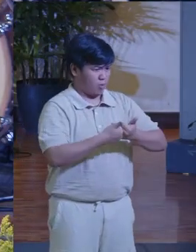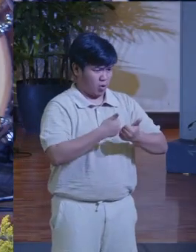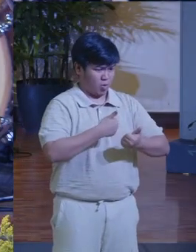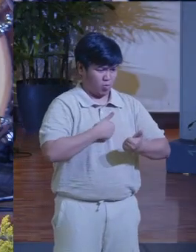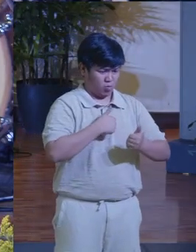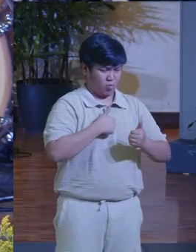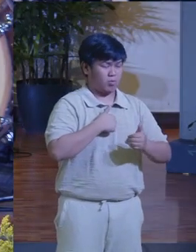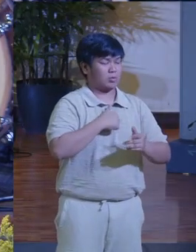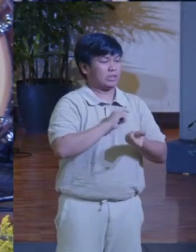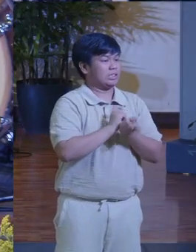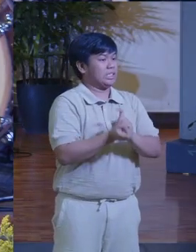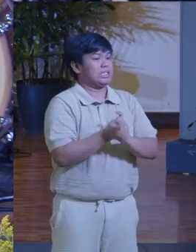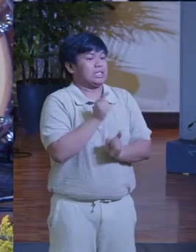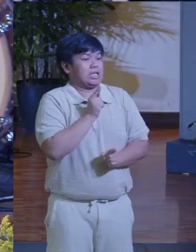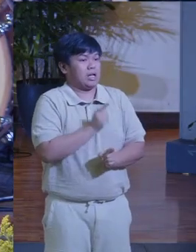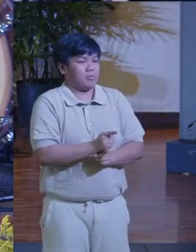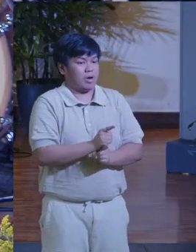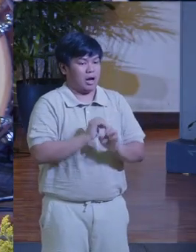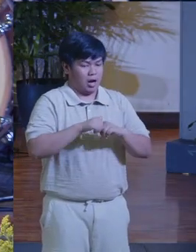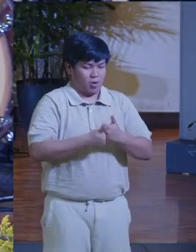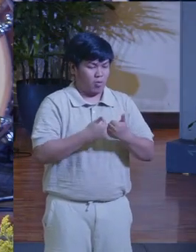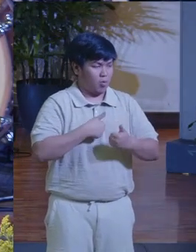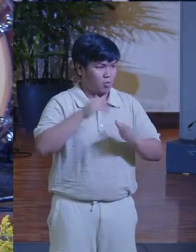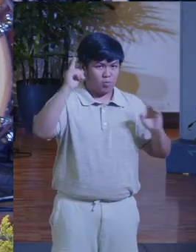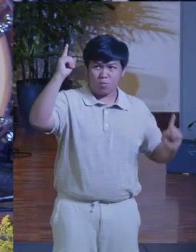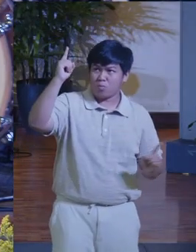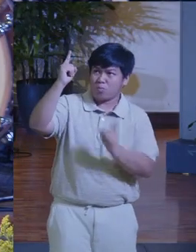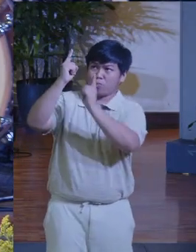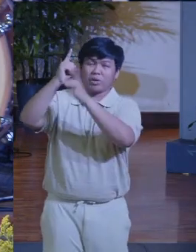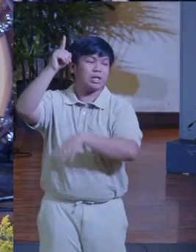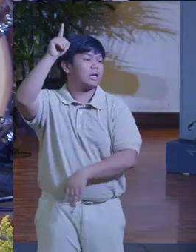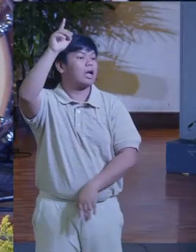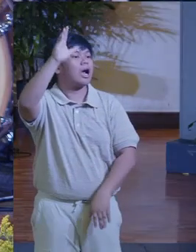matuwid sa mata ng Diyos?